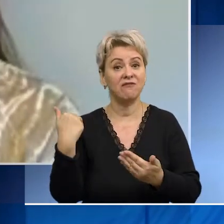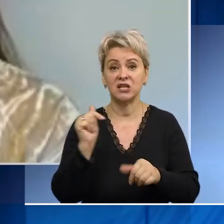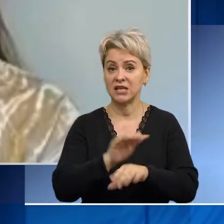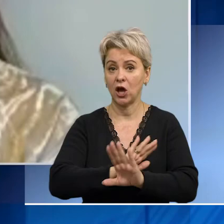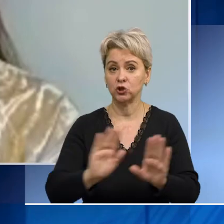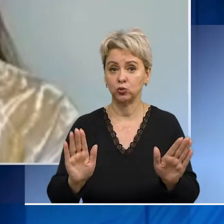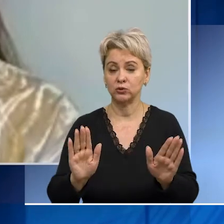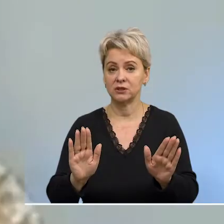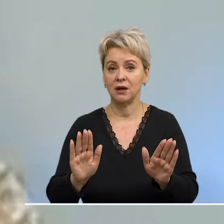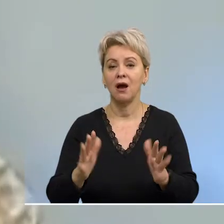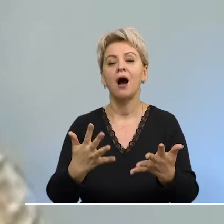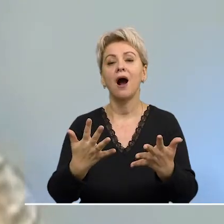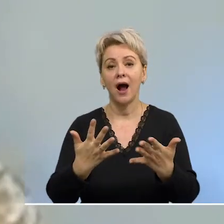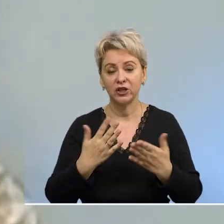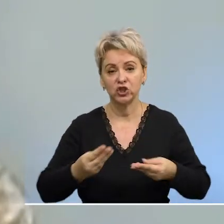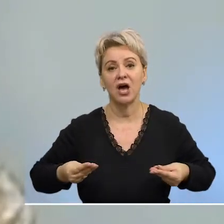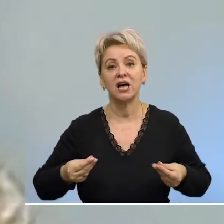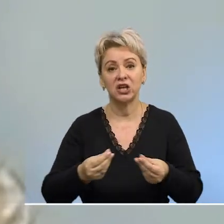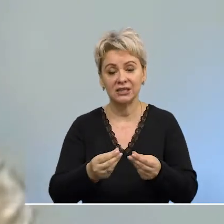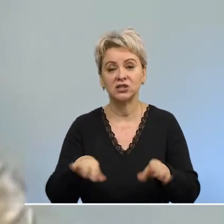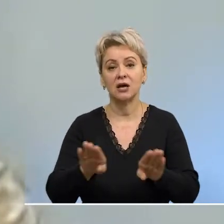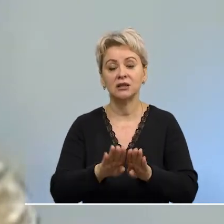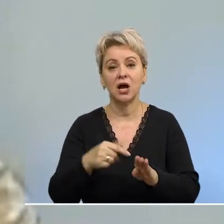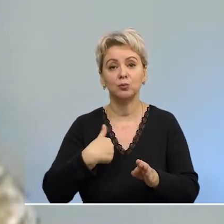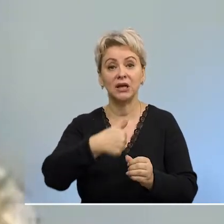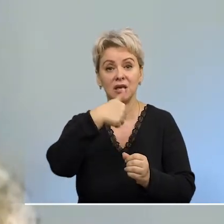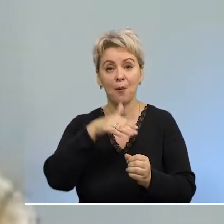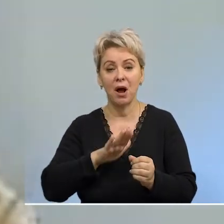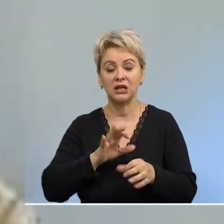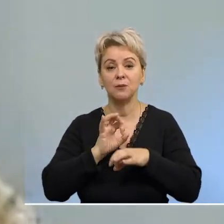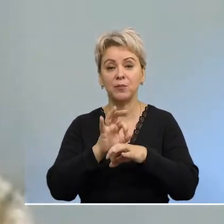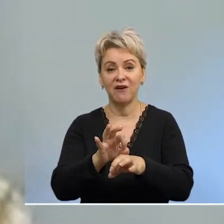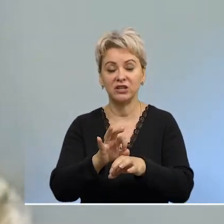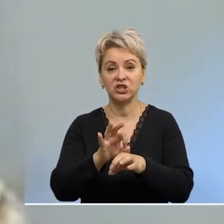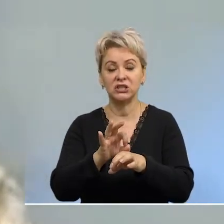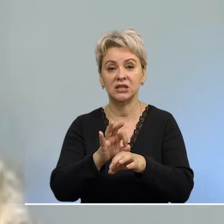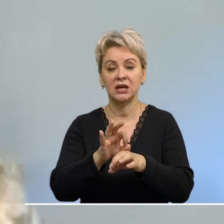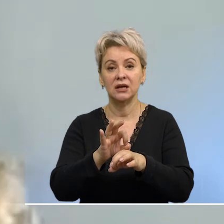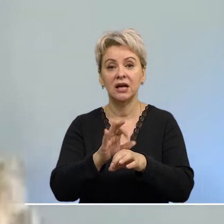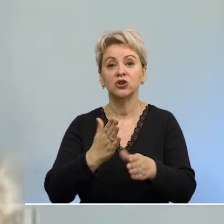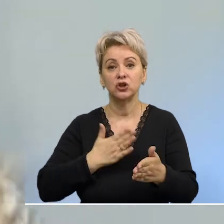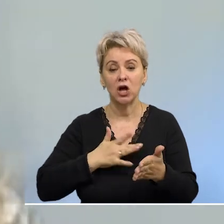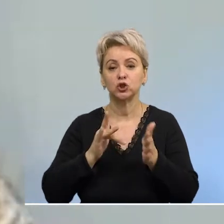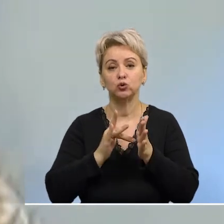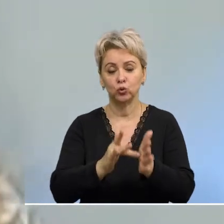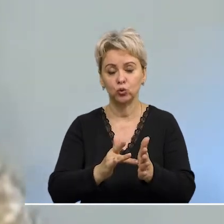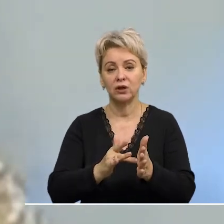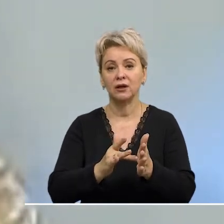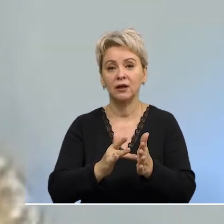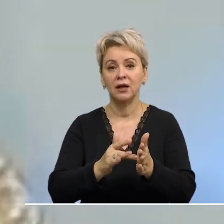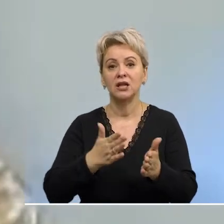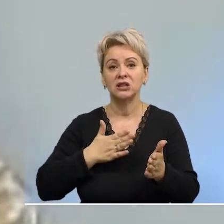вас он не коснулся? Ну, конечно же, отразился, так как мы не могли проводить, собственно говоря, наши туры,